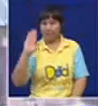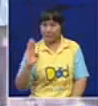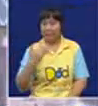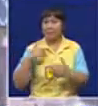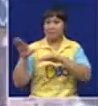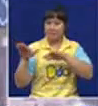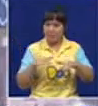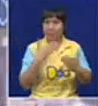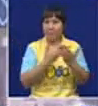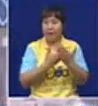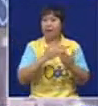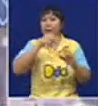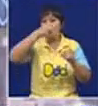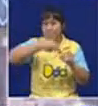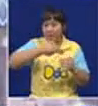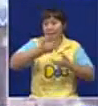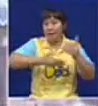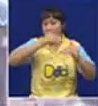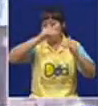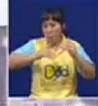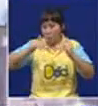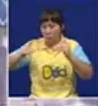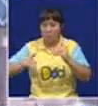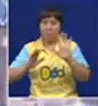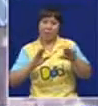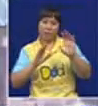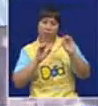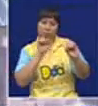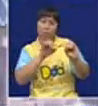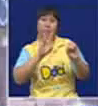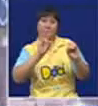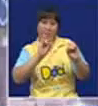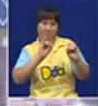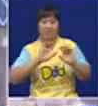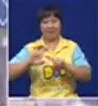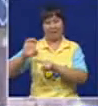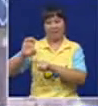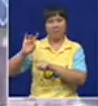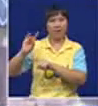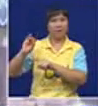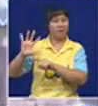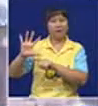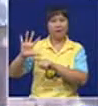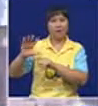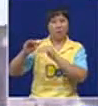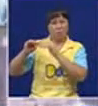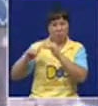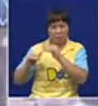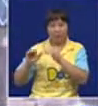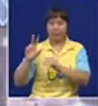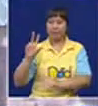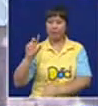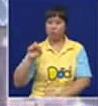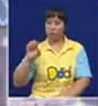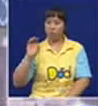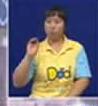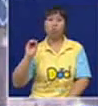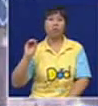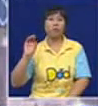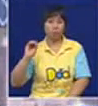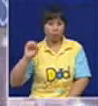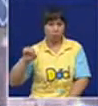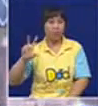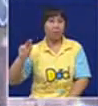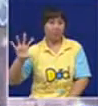ราคาขายปลีกน้ำมันทุกชนิดลง70สตางค์ต่อลิตรค่ะยกเว้น E85 ที่จะปรับลดลงไป35สตางค์ต่อลิตรนะคะ